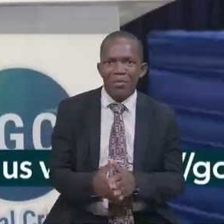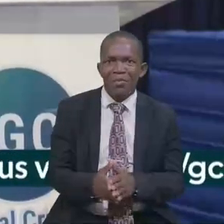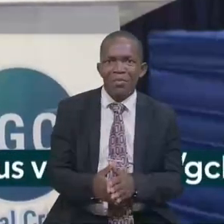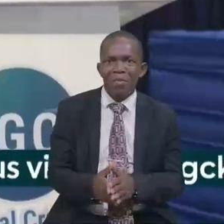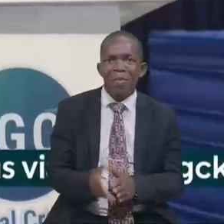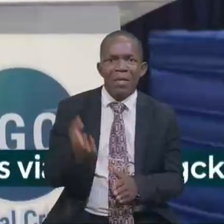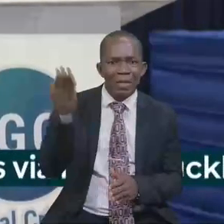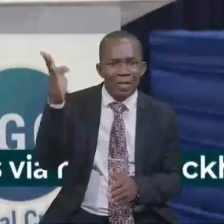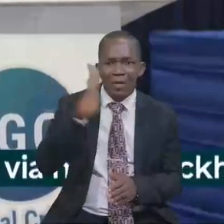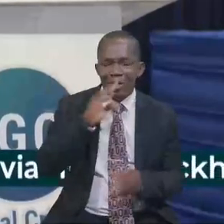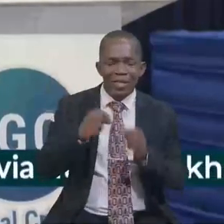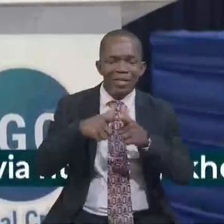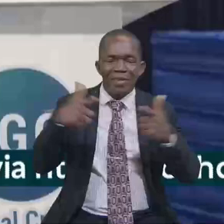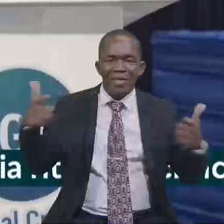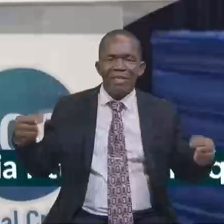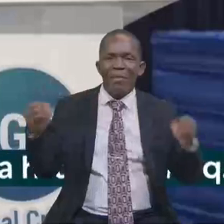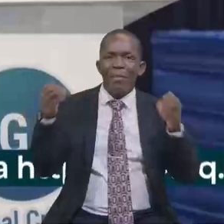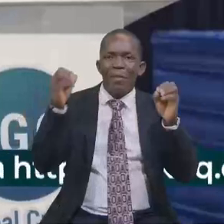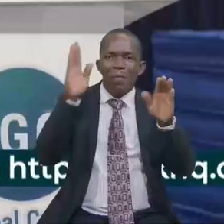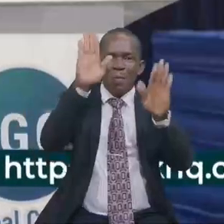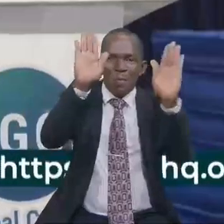Il y aura d'avalanche de miracles ce soir.